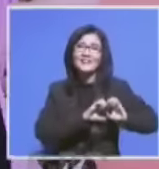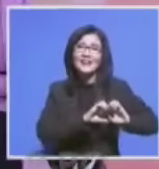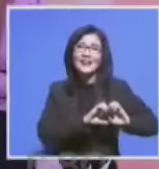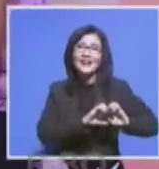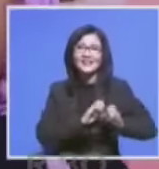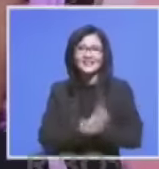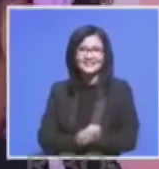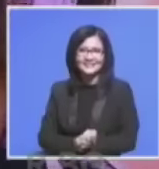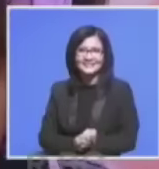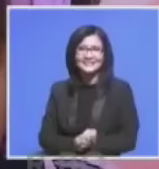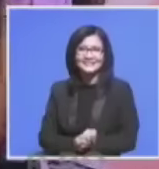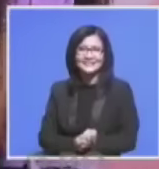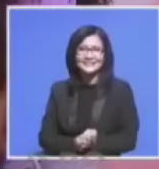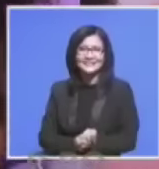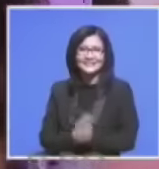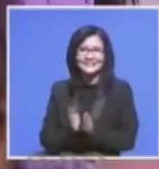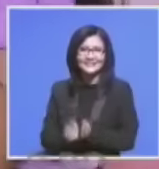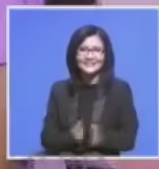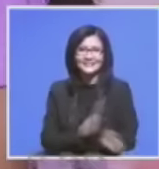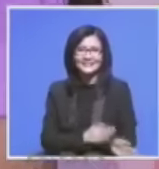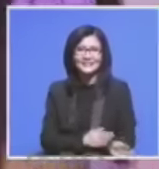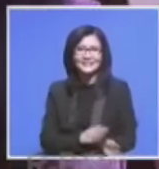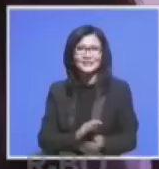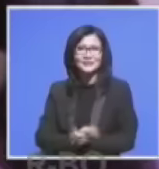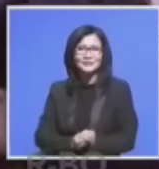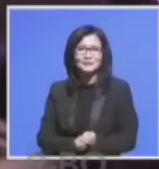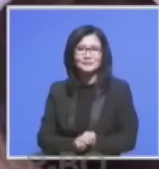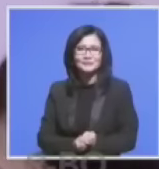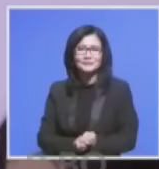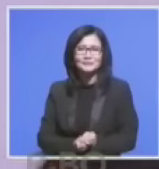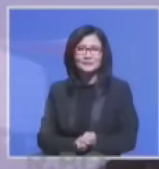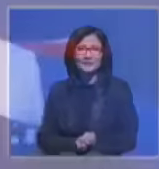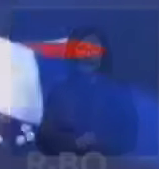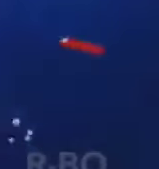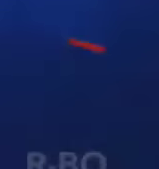Valentine. Widya Wijaya, Imam Muhairib, Jakarta.